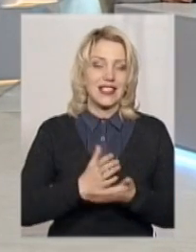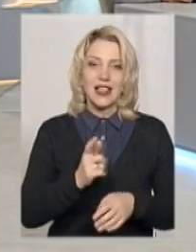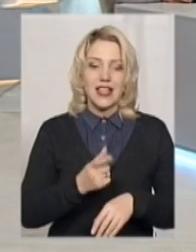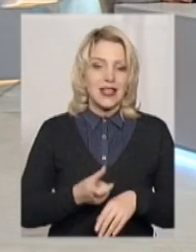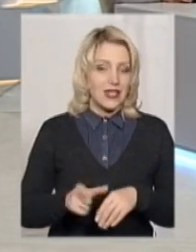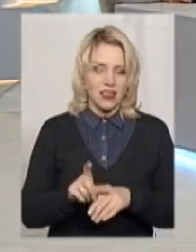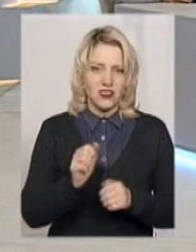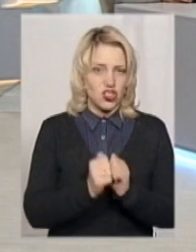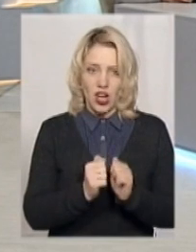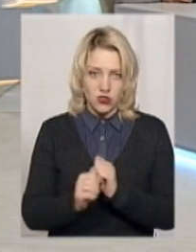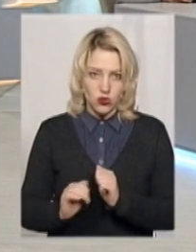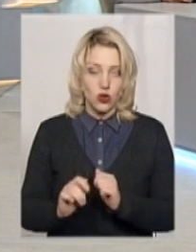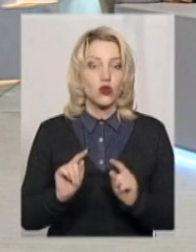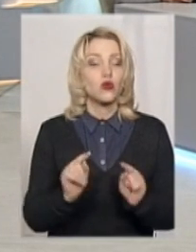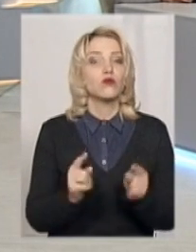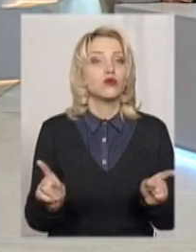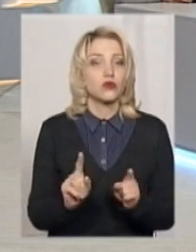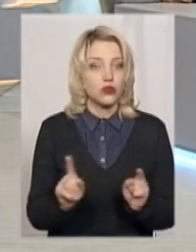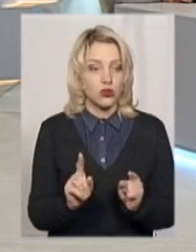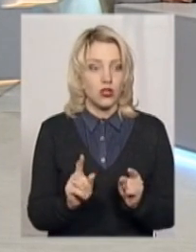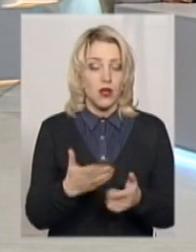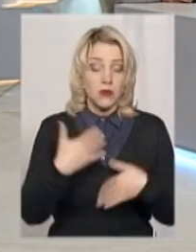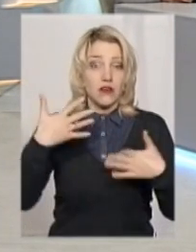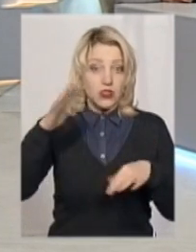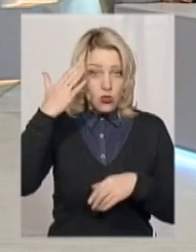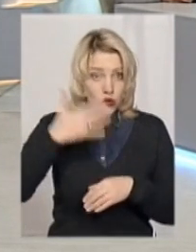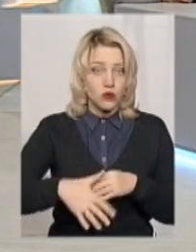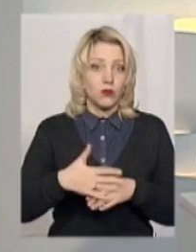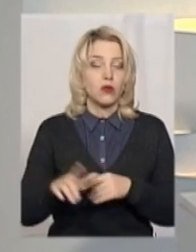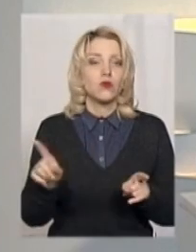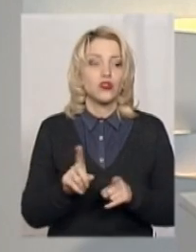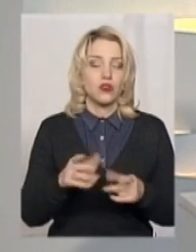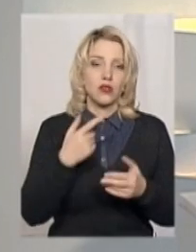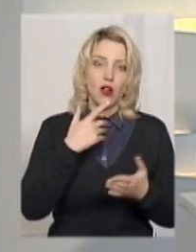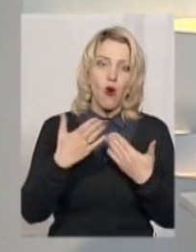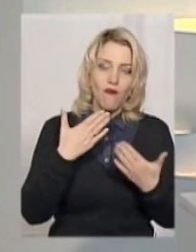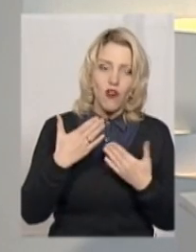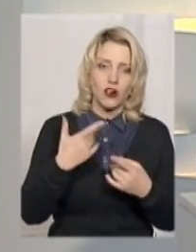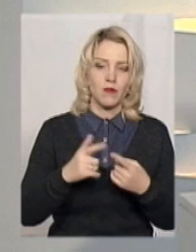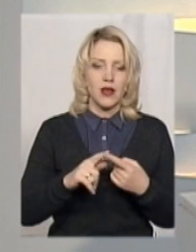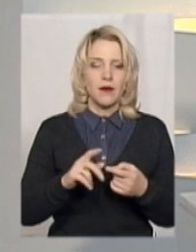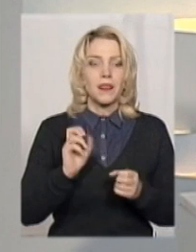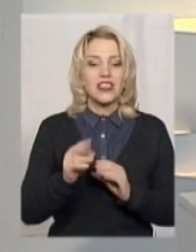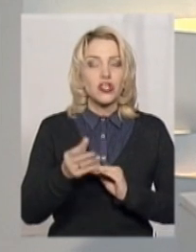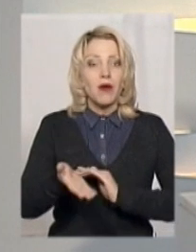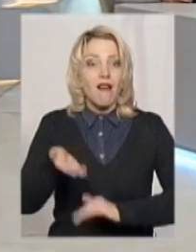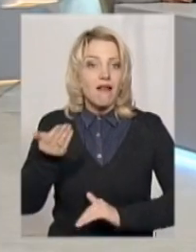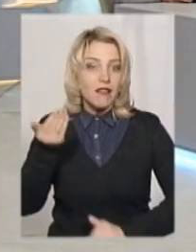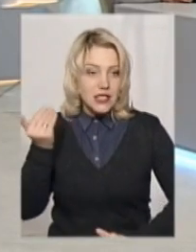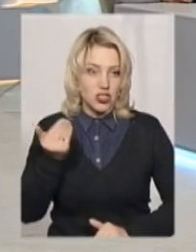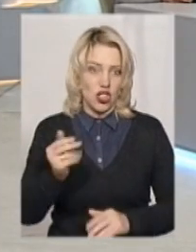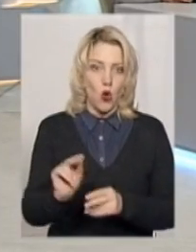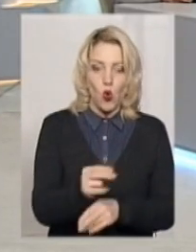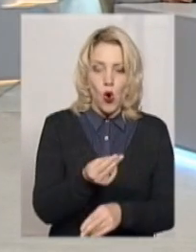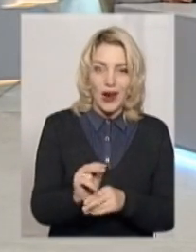дуже частою, тому що, ну, ми розуміємо, що ми так говоримо в спеціальній освіті, що чим раніше починається